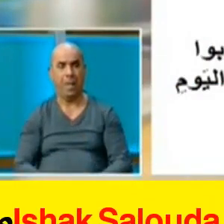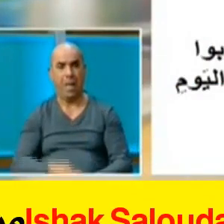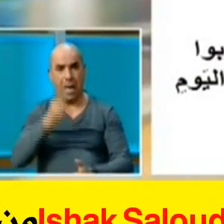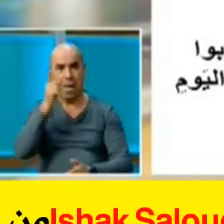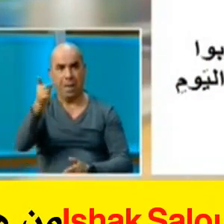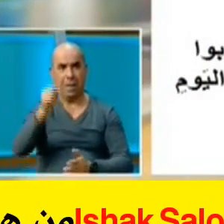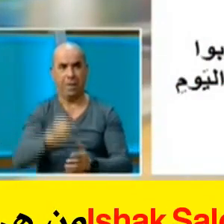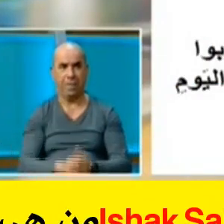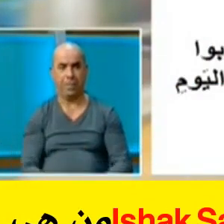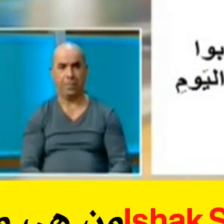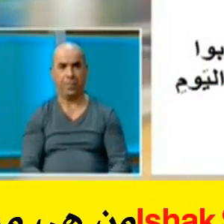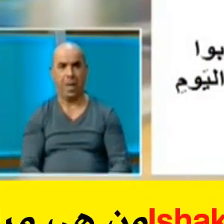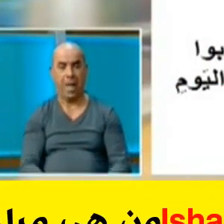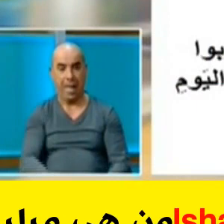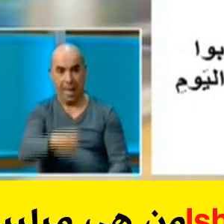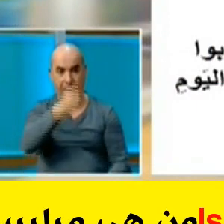الذي،